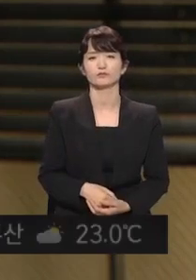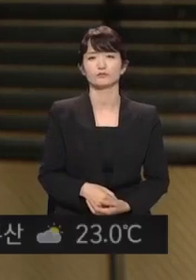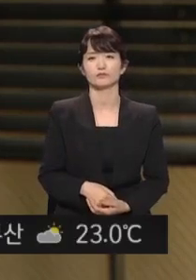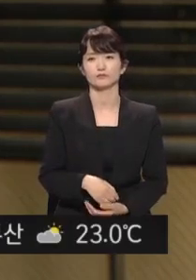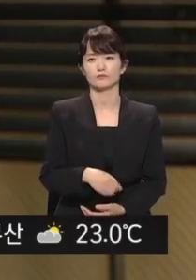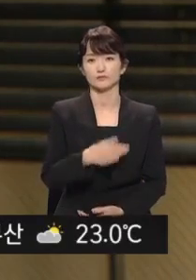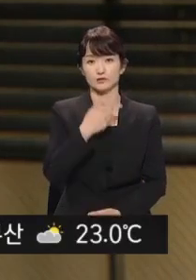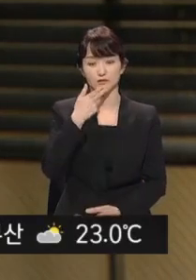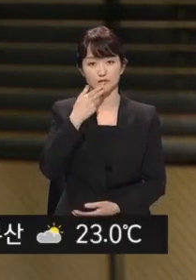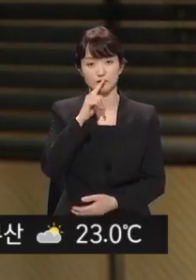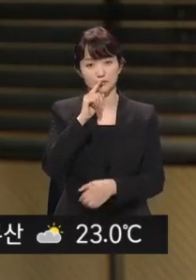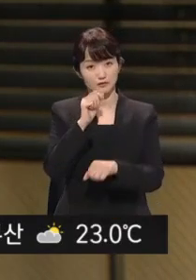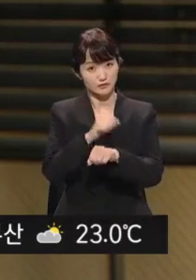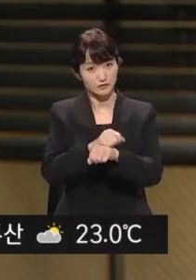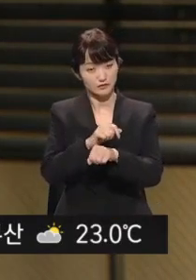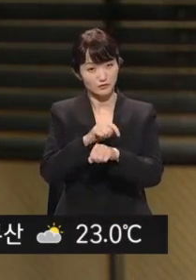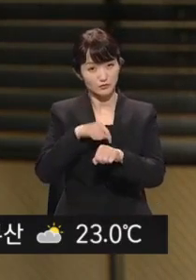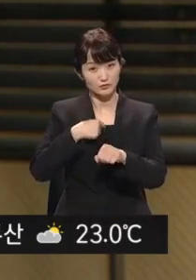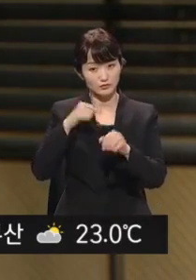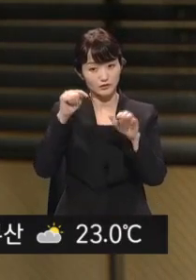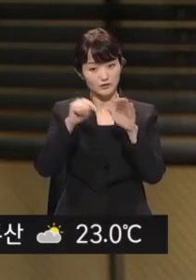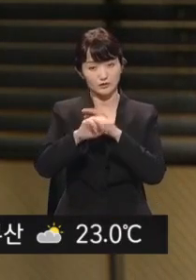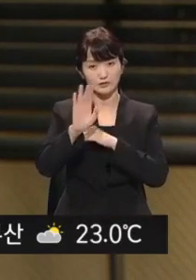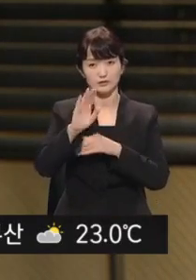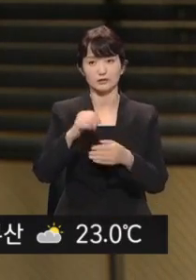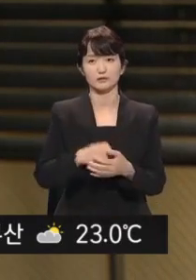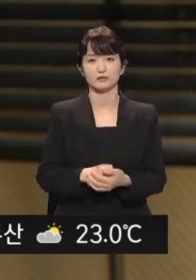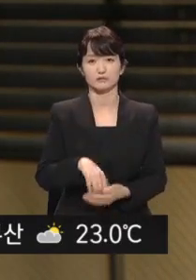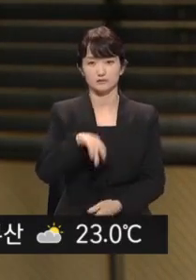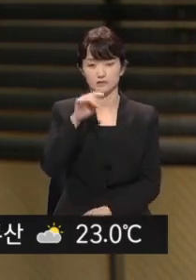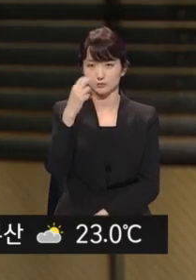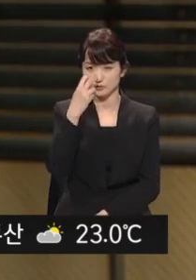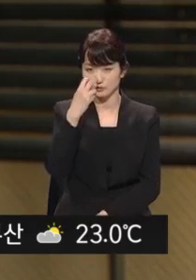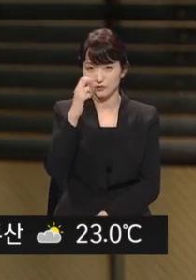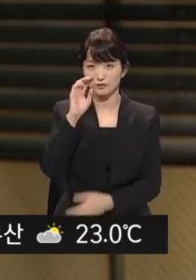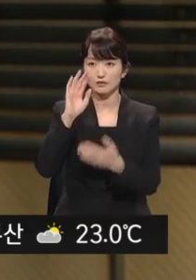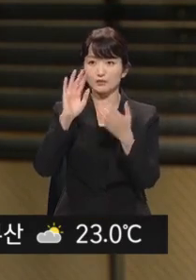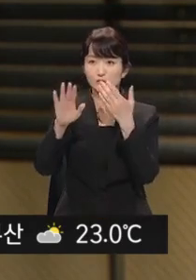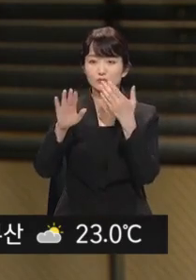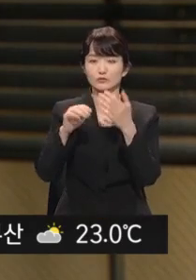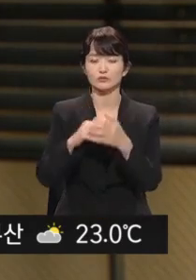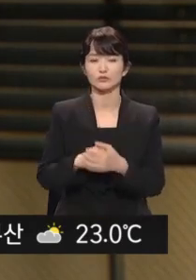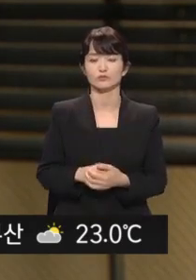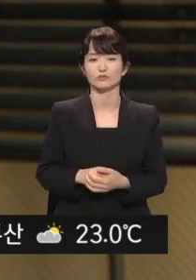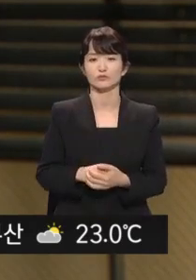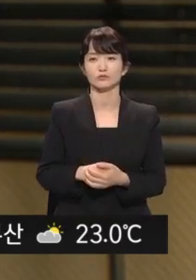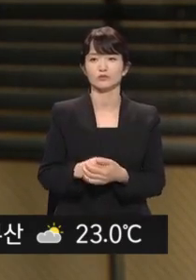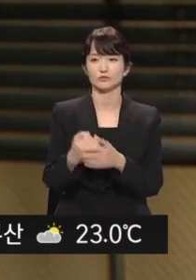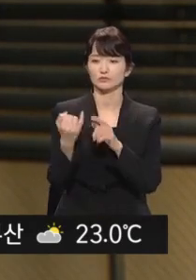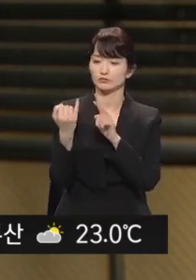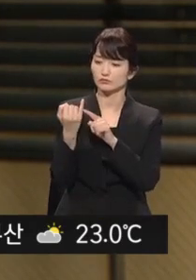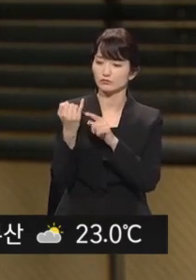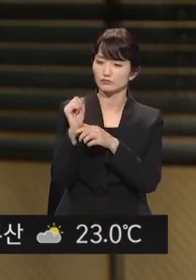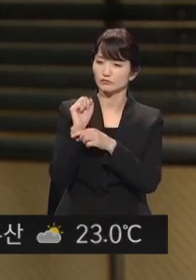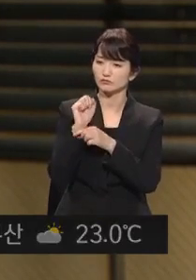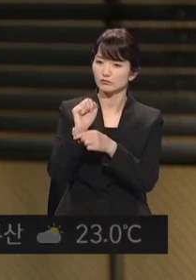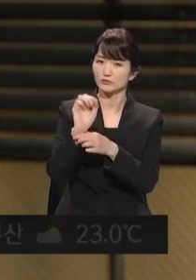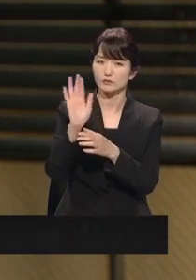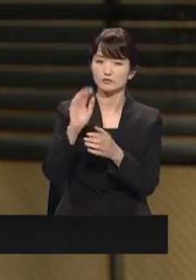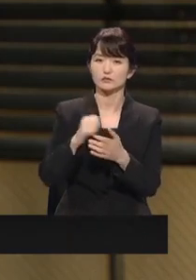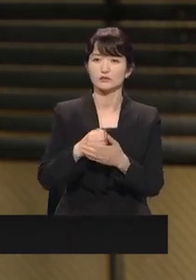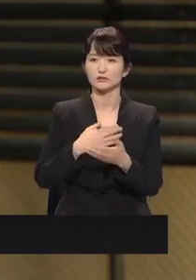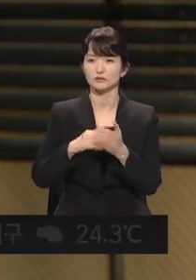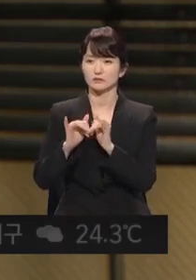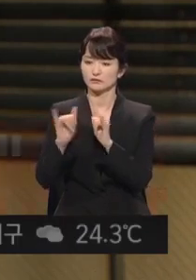이런게 아니잖아요 그리고 초기 지금 알려진 바로 한 번 조사를 하고 그 이후로 안 나타나고 있다라는 거예요이 아마